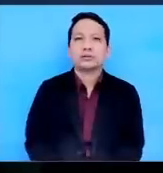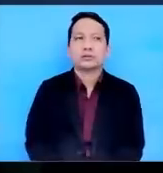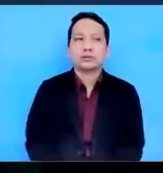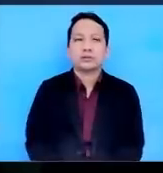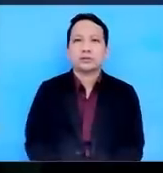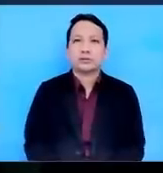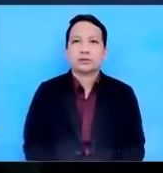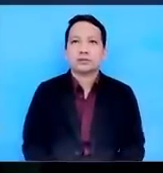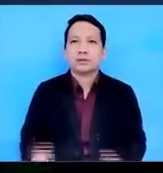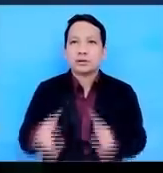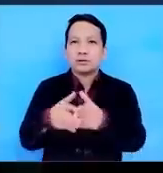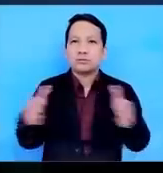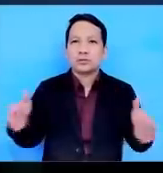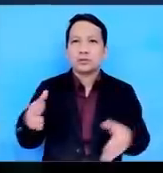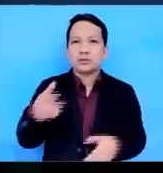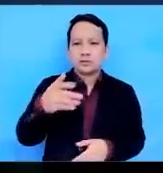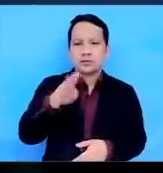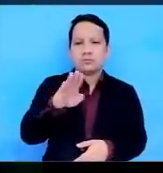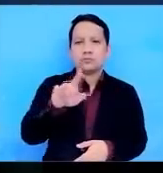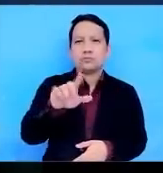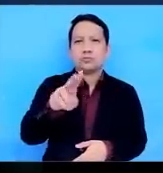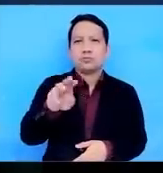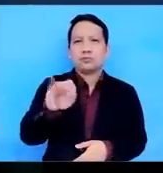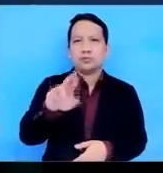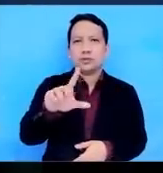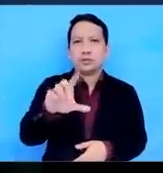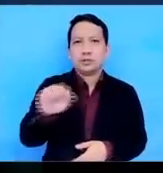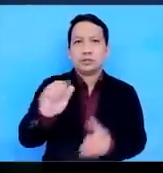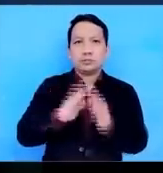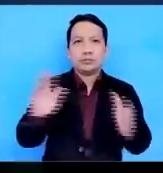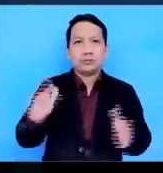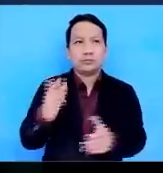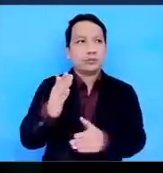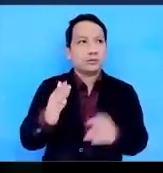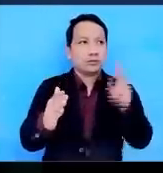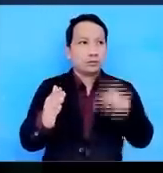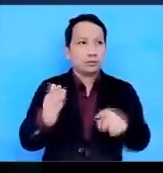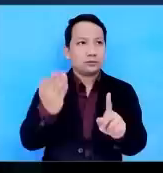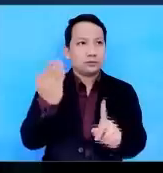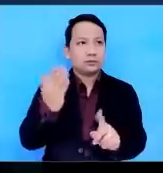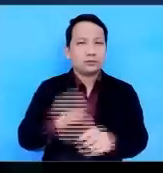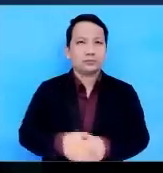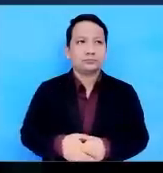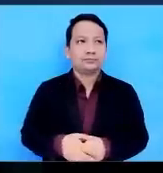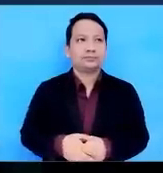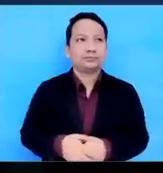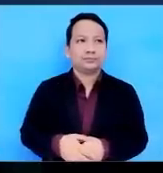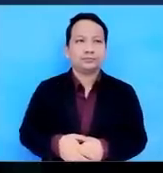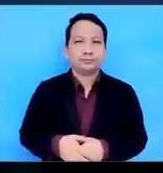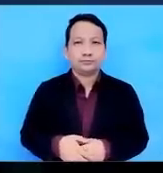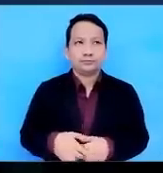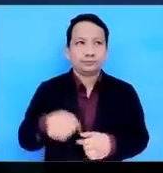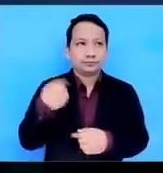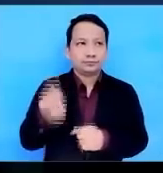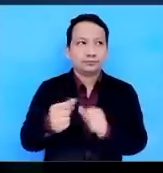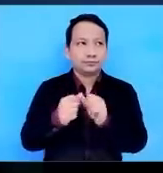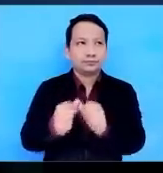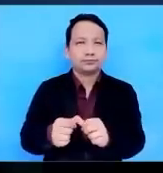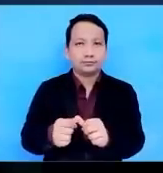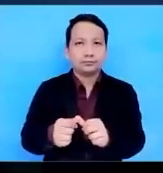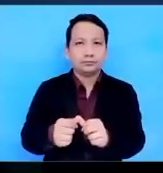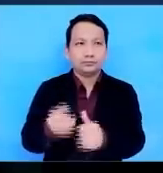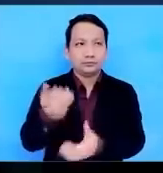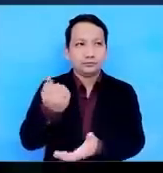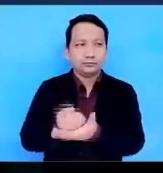ng Buhalang Blue Marlin ang nahuli sa Balabac, Palawan. Ang nalambat na isda, magkano kaya na pagkakakitaan?